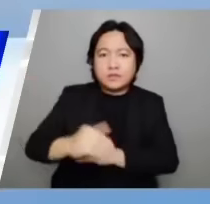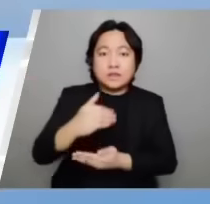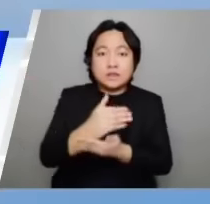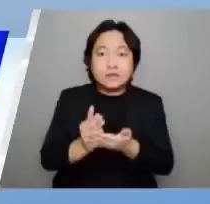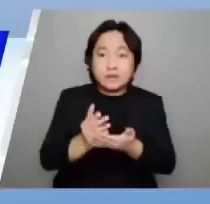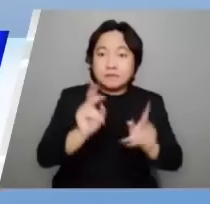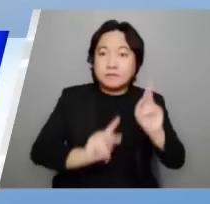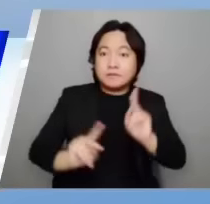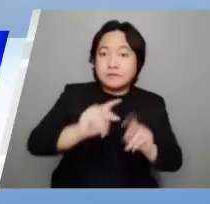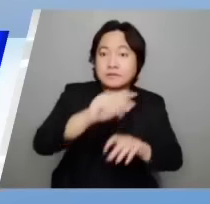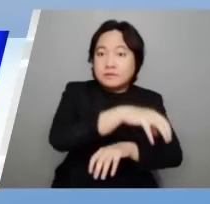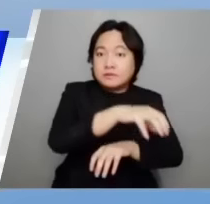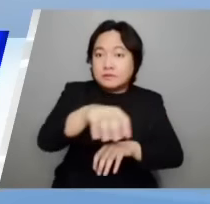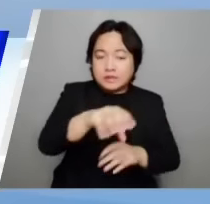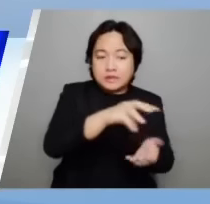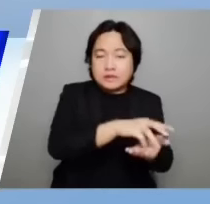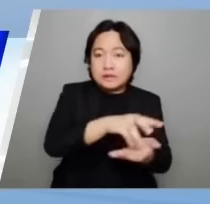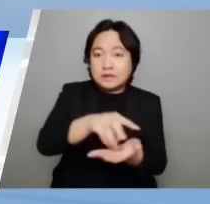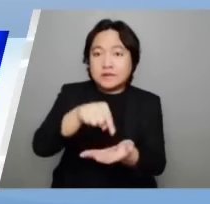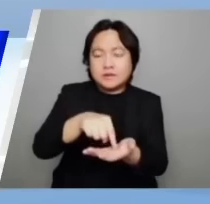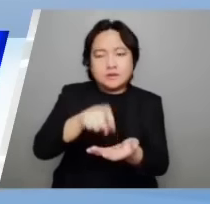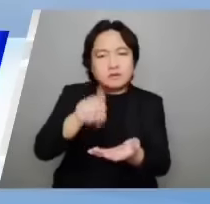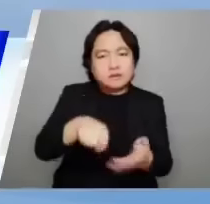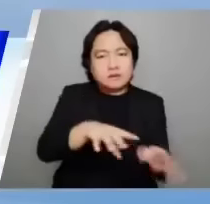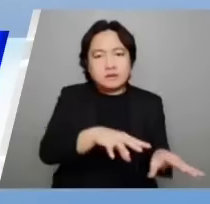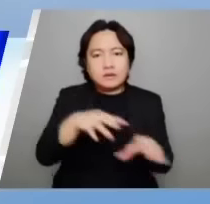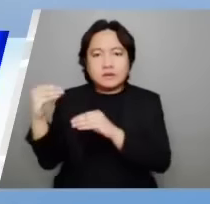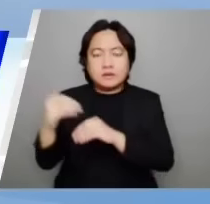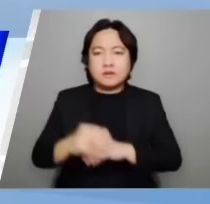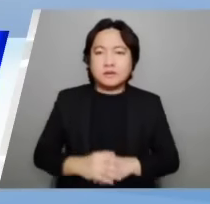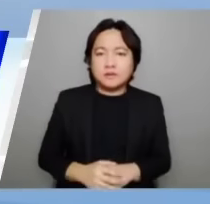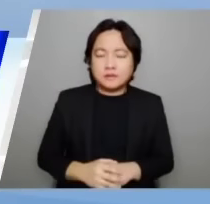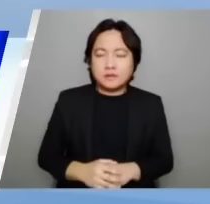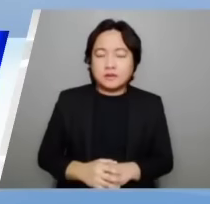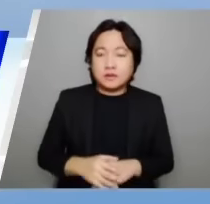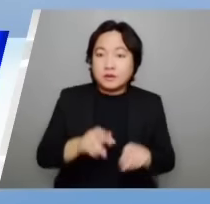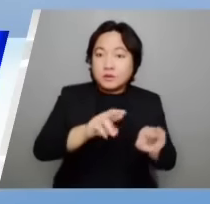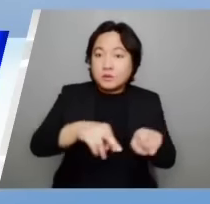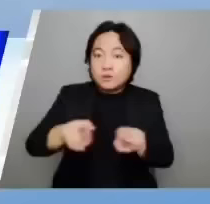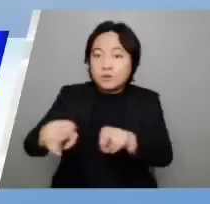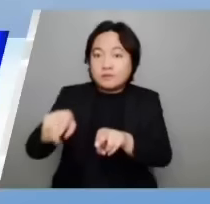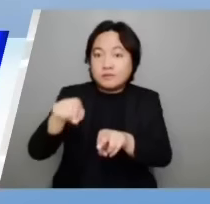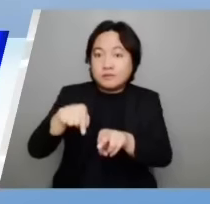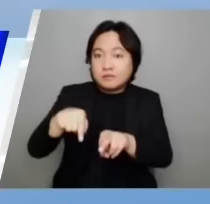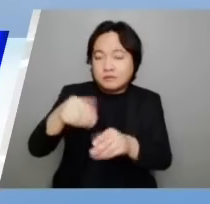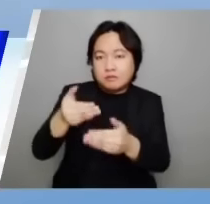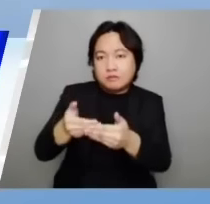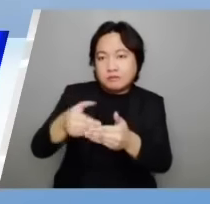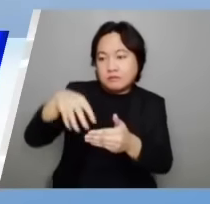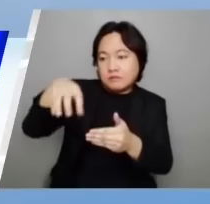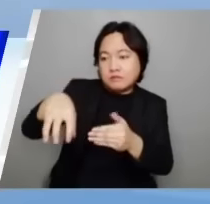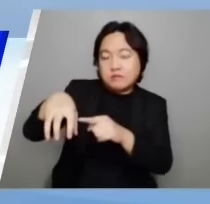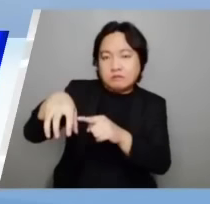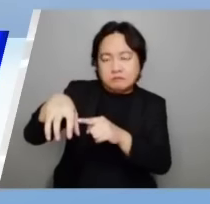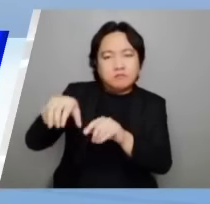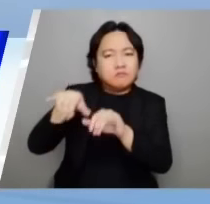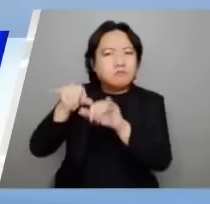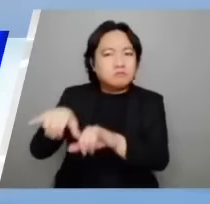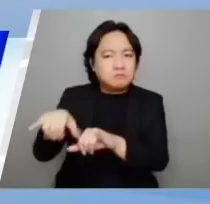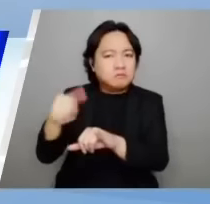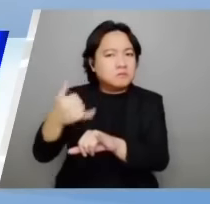at Waling-Waling Street. Pero sinil na nakatira sa likod lang ng ilog, piniling manatili sa kanilang bahay. Ano po ang pinakamataas na inabot